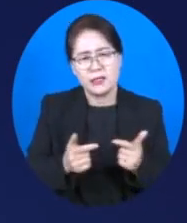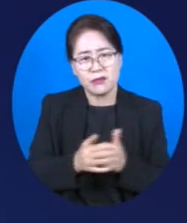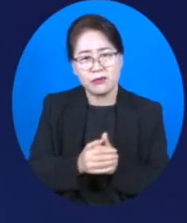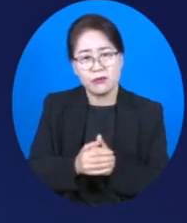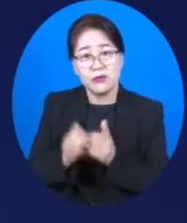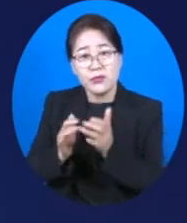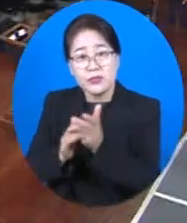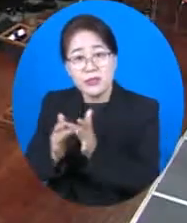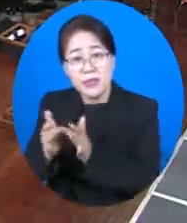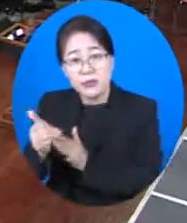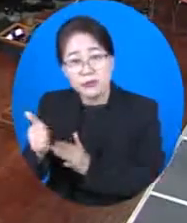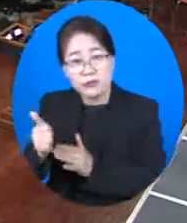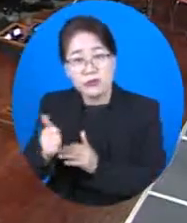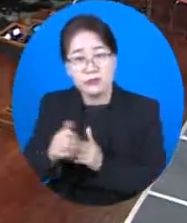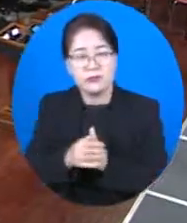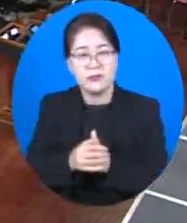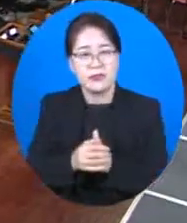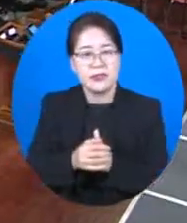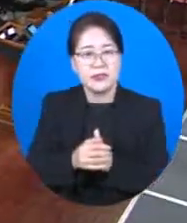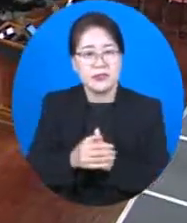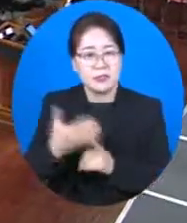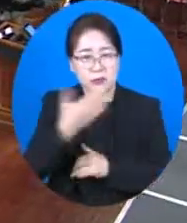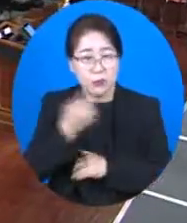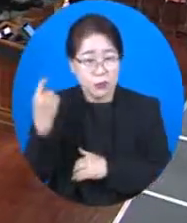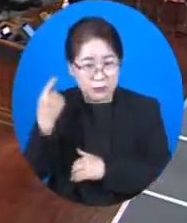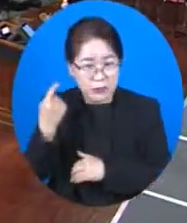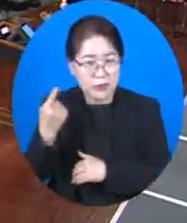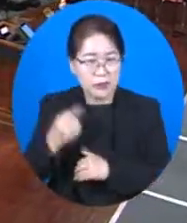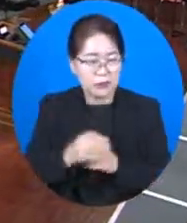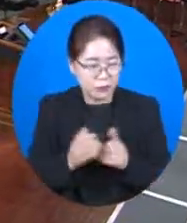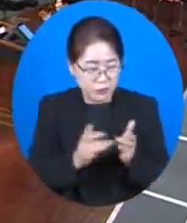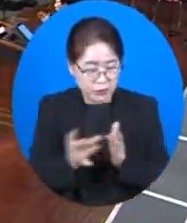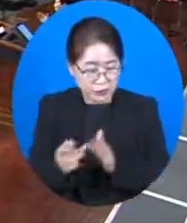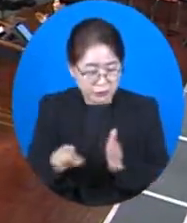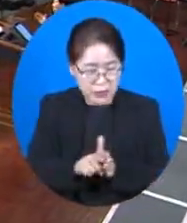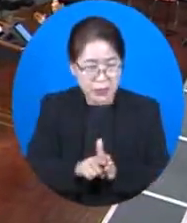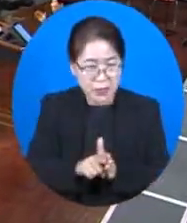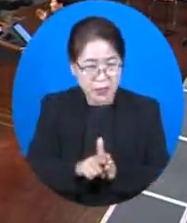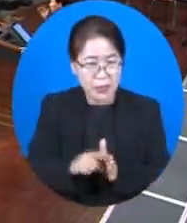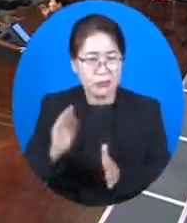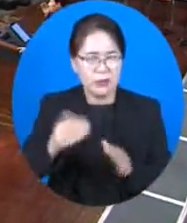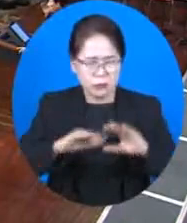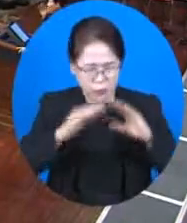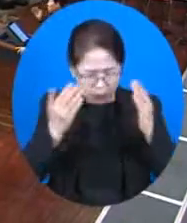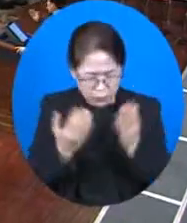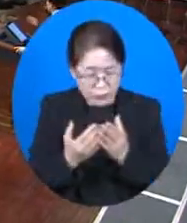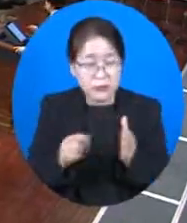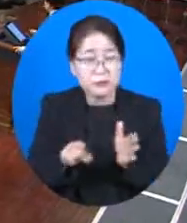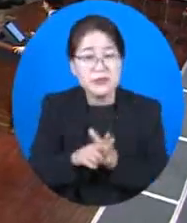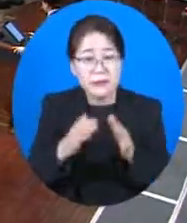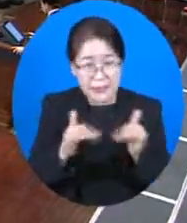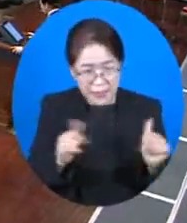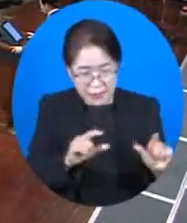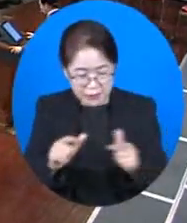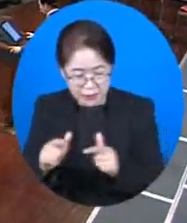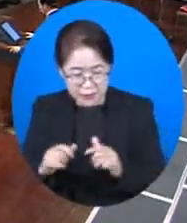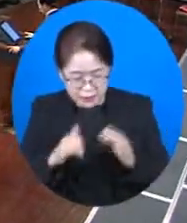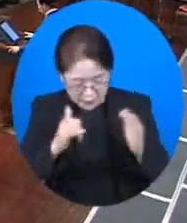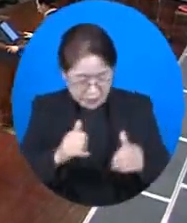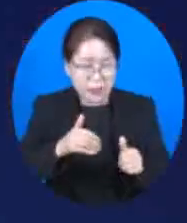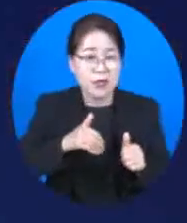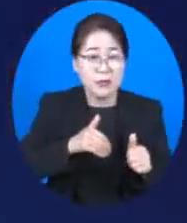예수 제자들의 그 복음의 증거를 통해서 예수를 믿게 된 모든 사람들을 이 세상 가운데 보내신